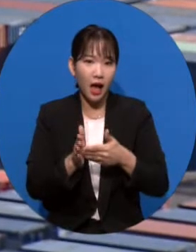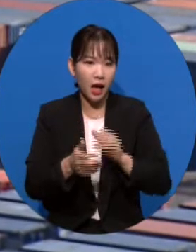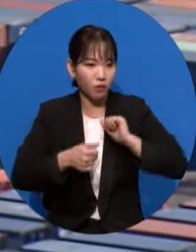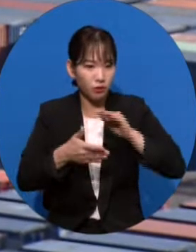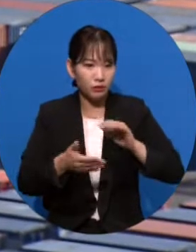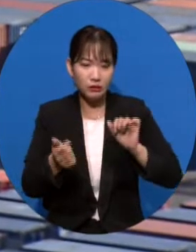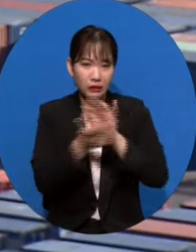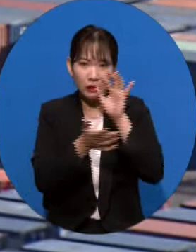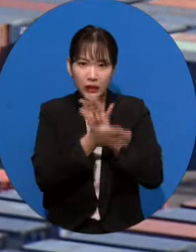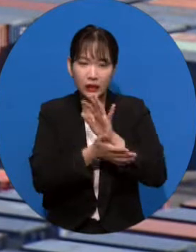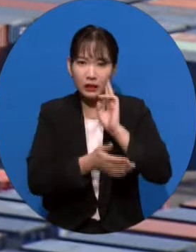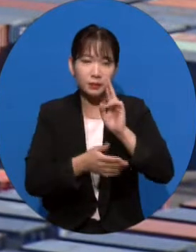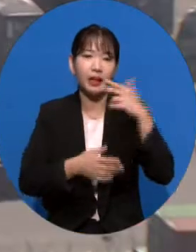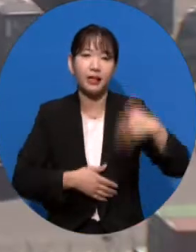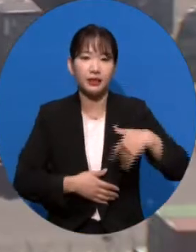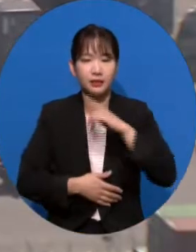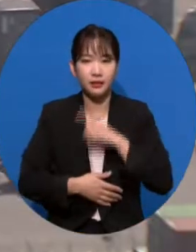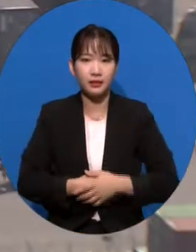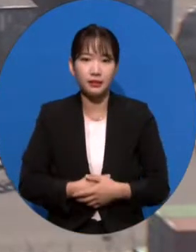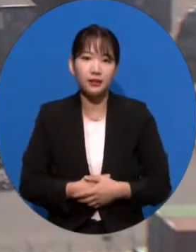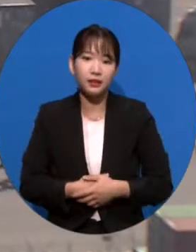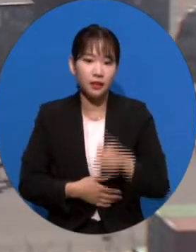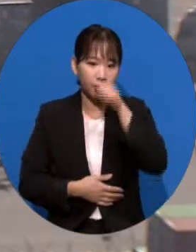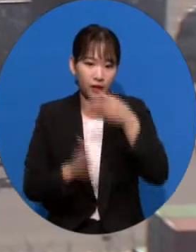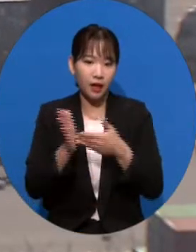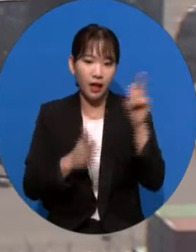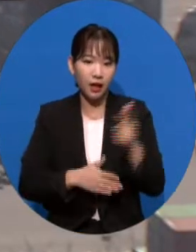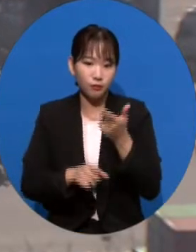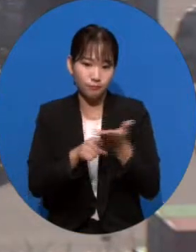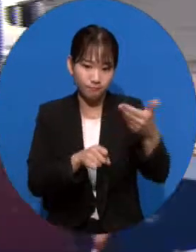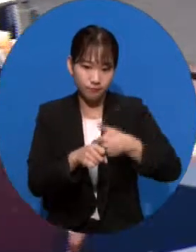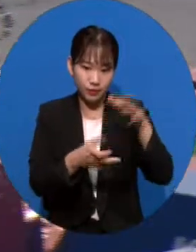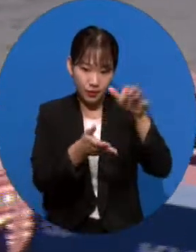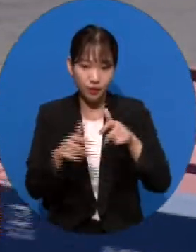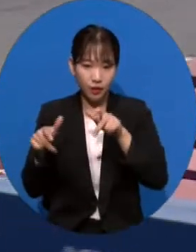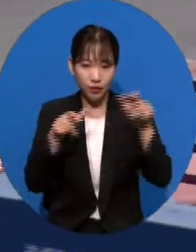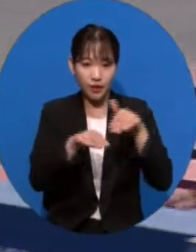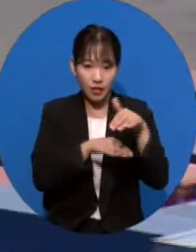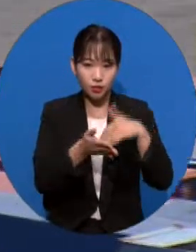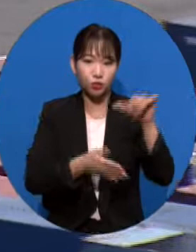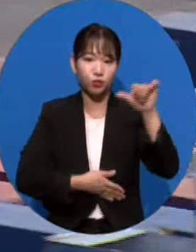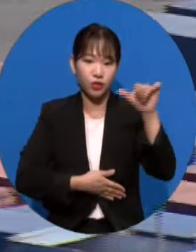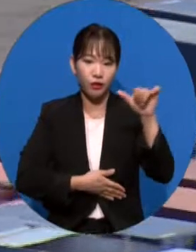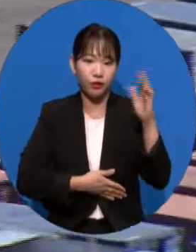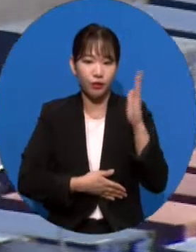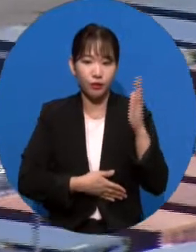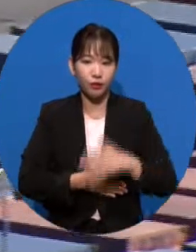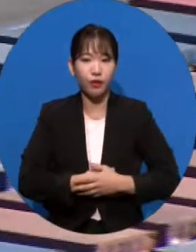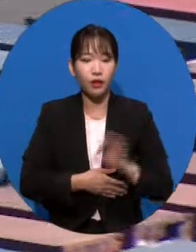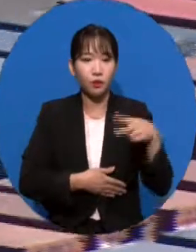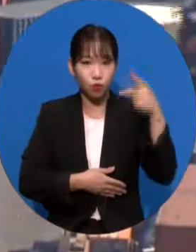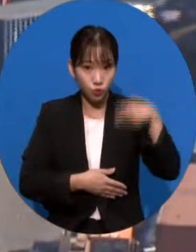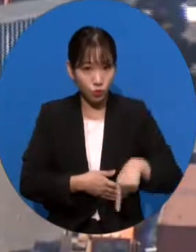이어지지는 않고 있다는 겁니다 광양항 의 하루 반 출입하고 있는 컨테이너 차량은 5천여 대 수 요